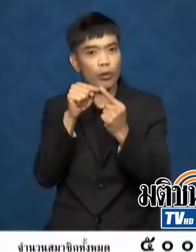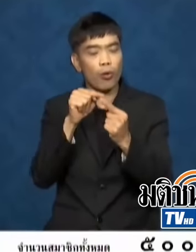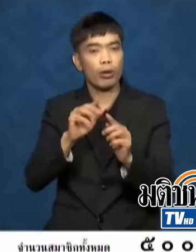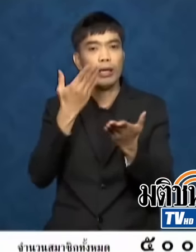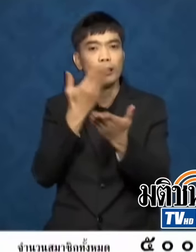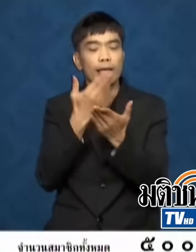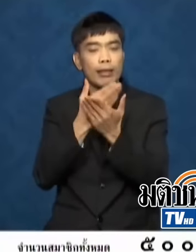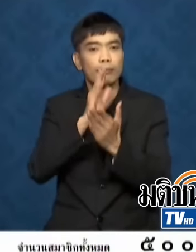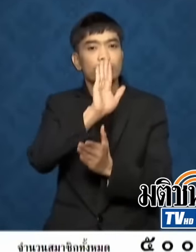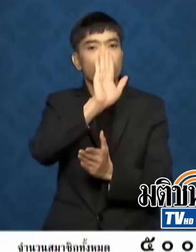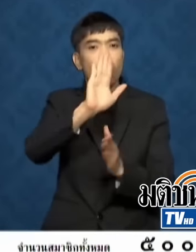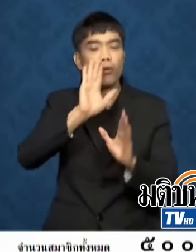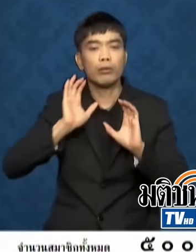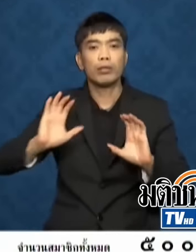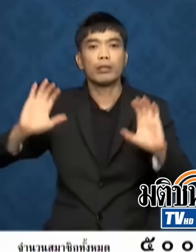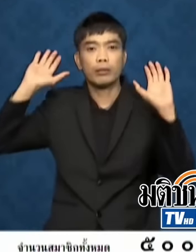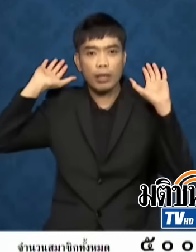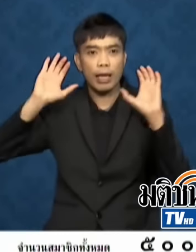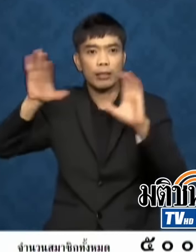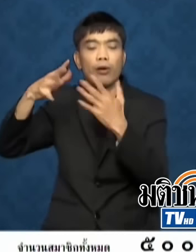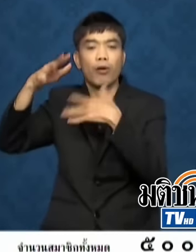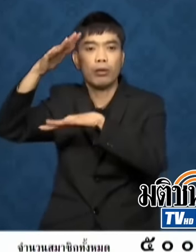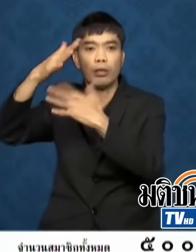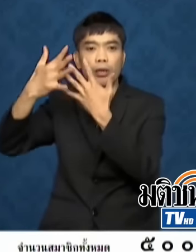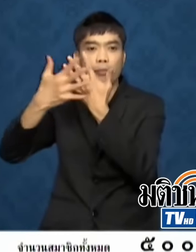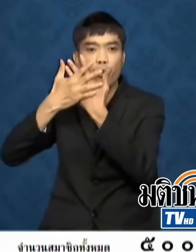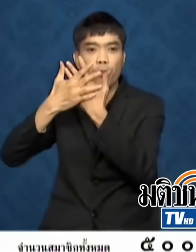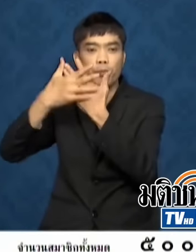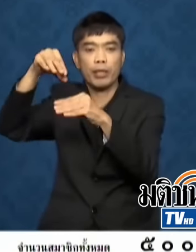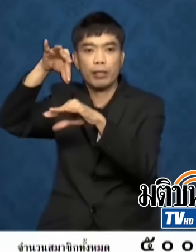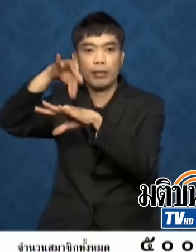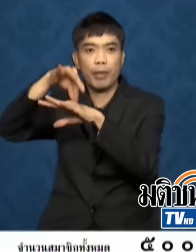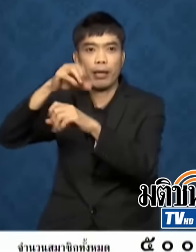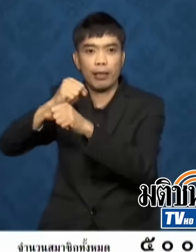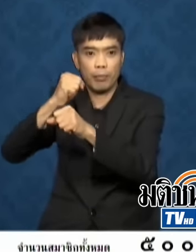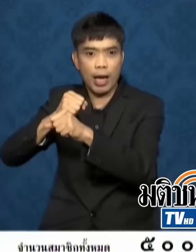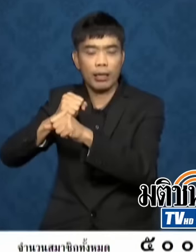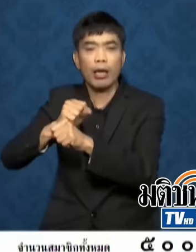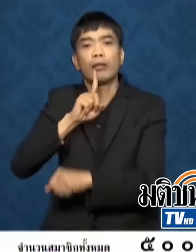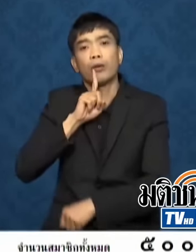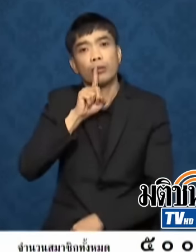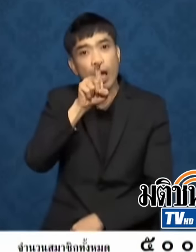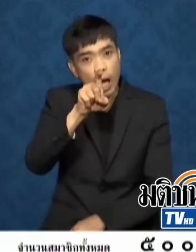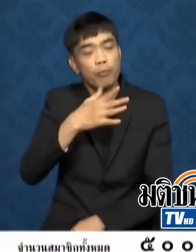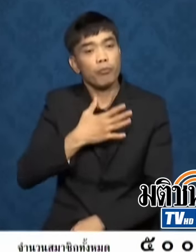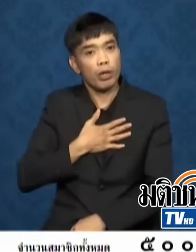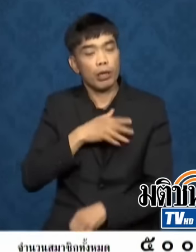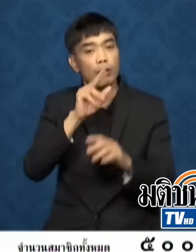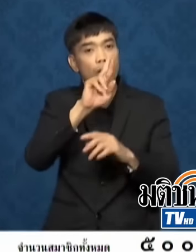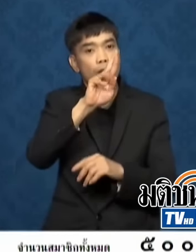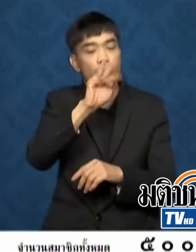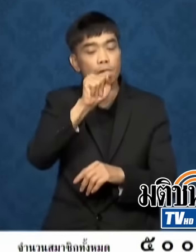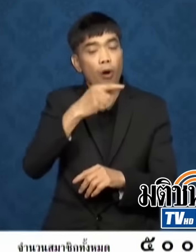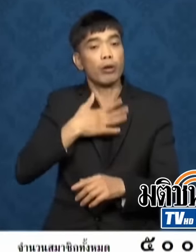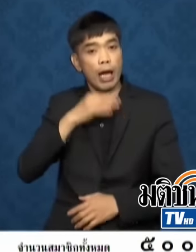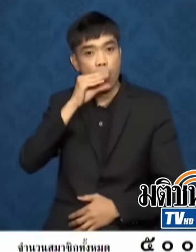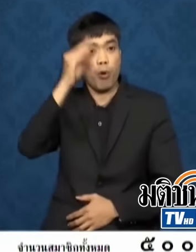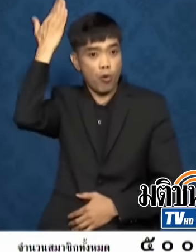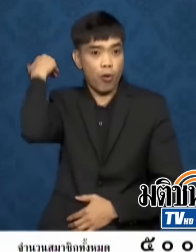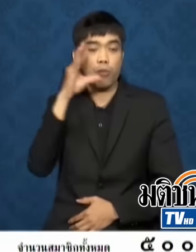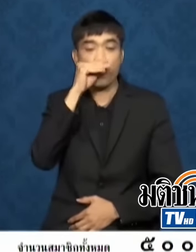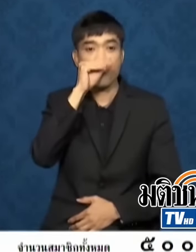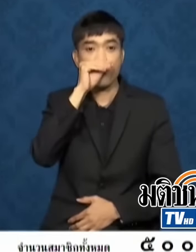การกรมราชทัณฑ์เนี่ยนะครับถ้าถามรัฐมนตรีสมศักดิ์เทพสุทินสิครับว่าใครเป็นคนพูดในสภาจนทำให้ข้าราชการราชทัณฑ์